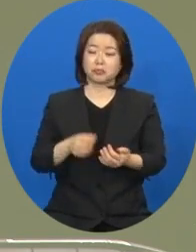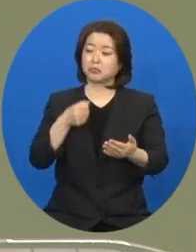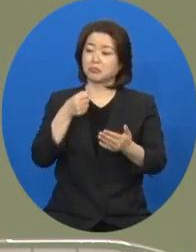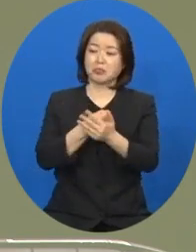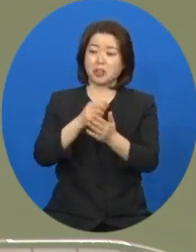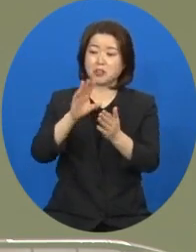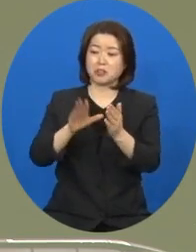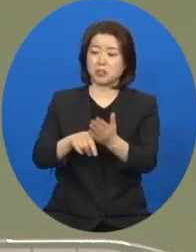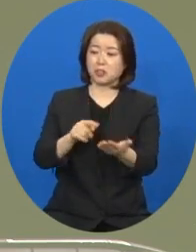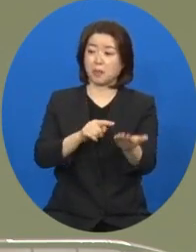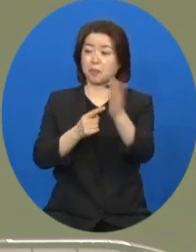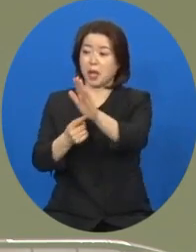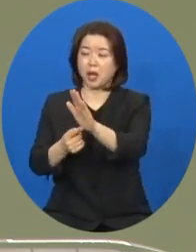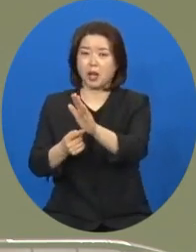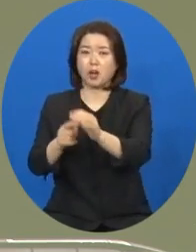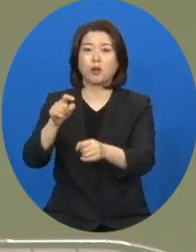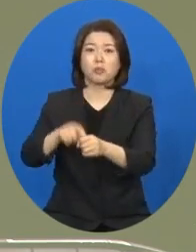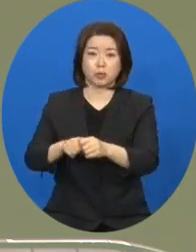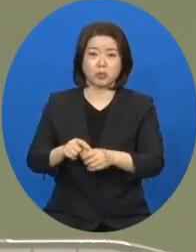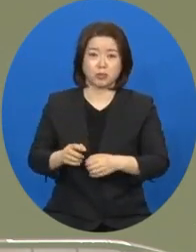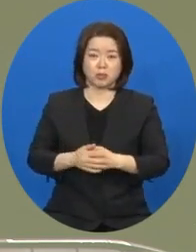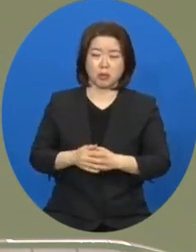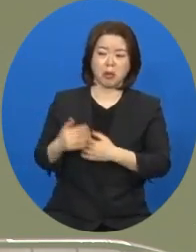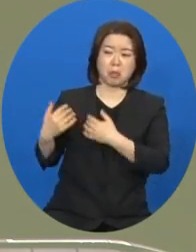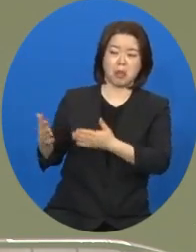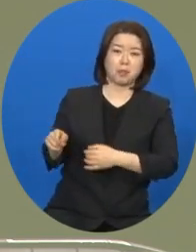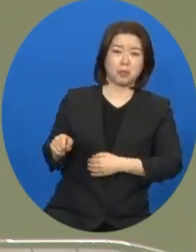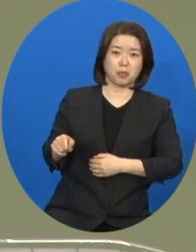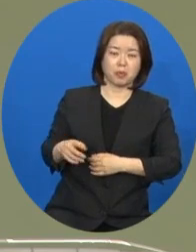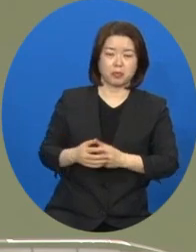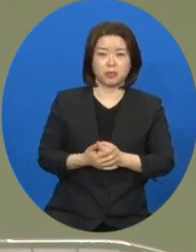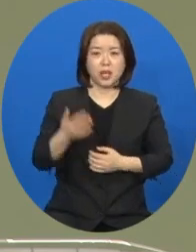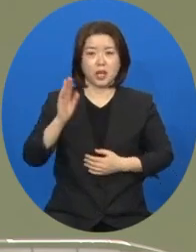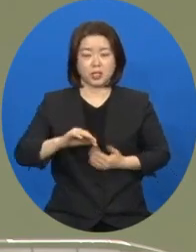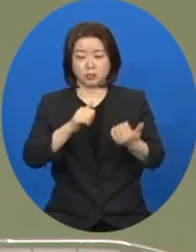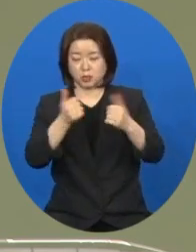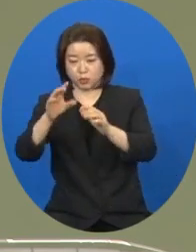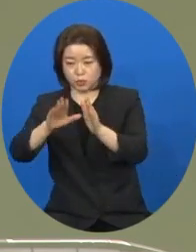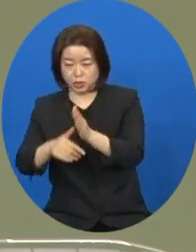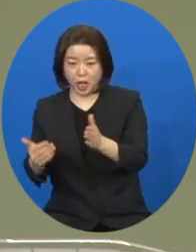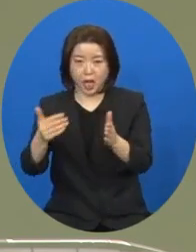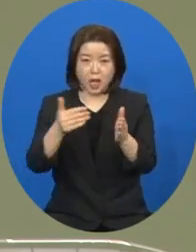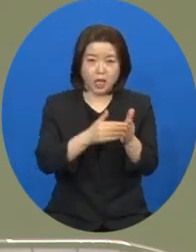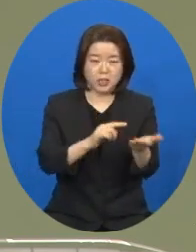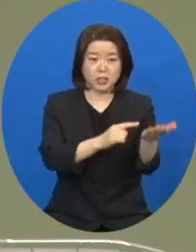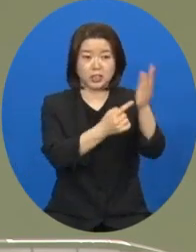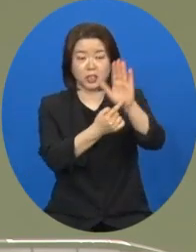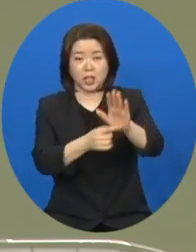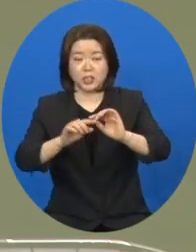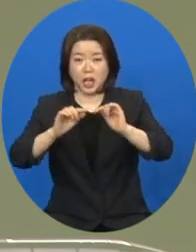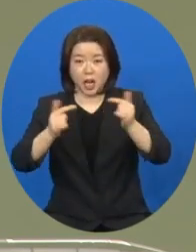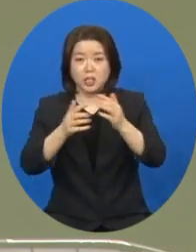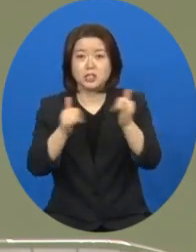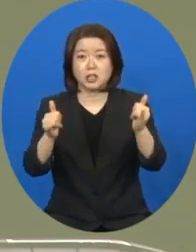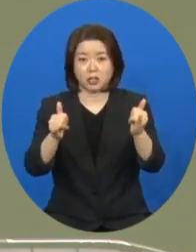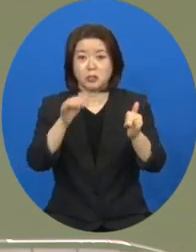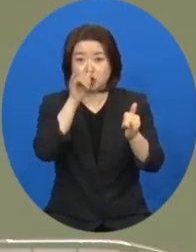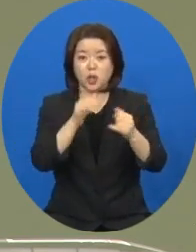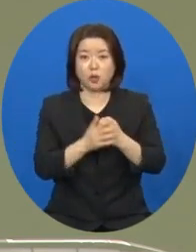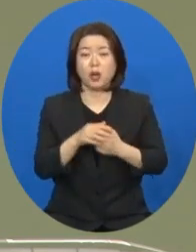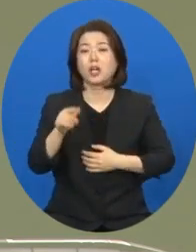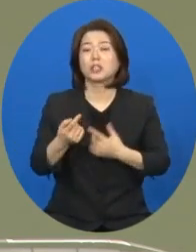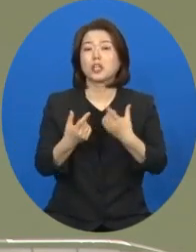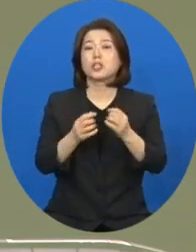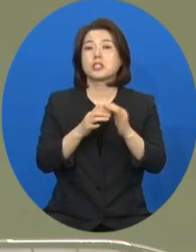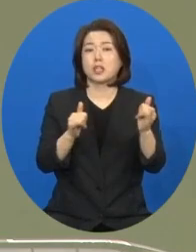때 터뜨리려고. 그러나 죽을 때까지 자기 죄 드러나지 않고 죽은 사람도 있어요. 그런